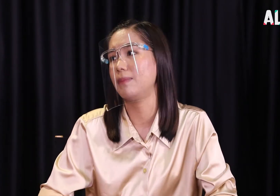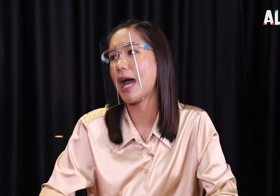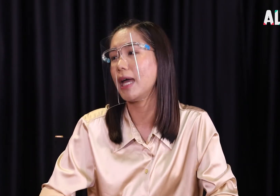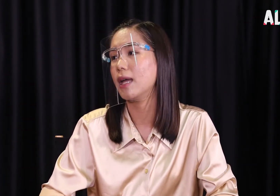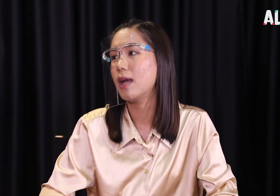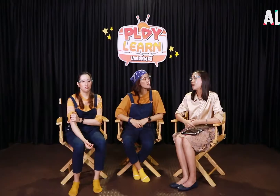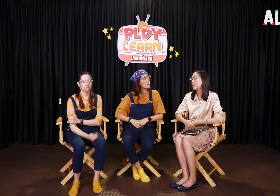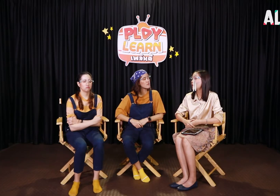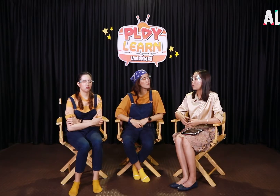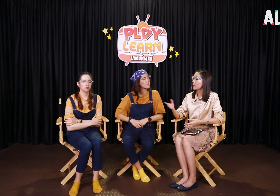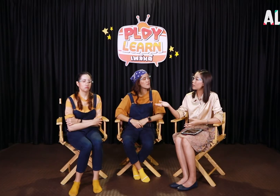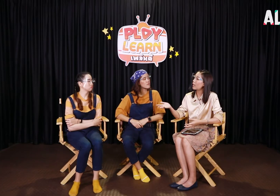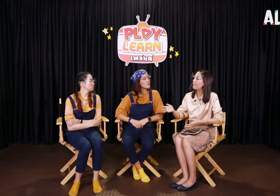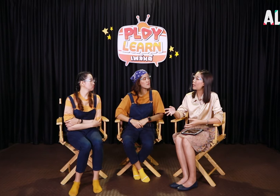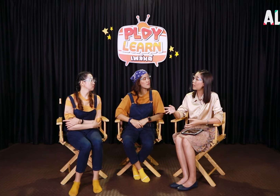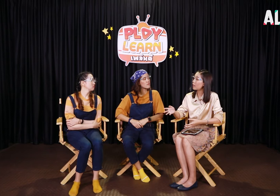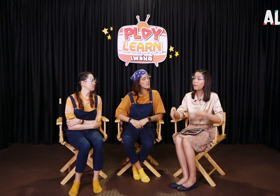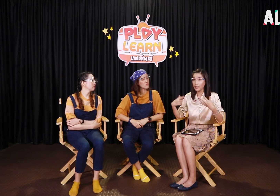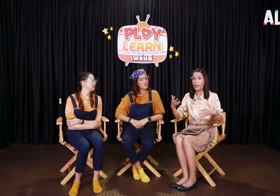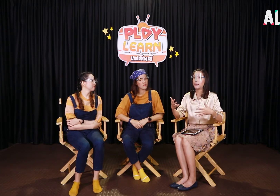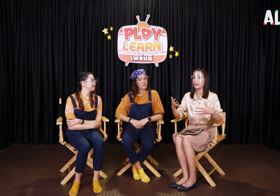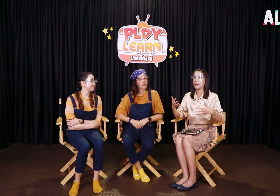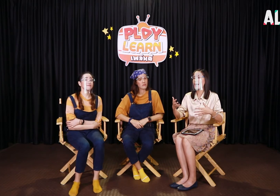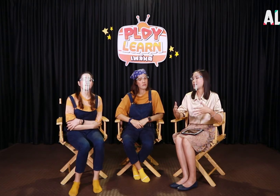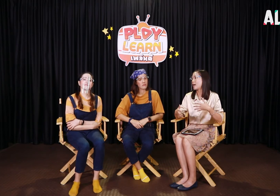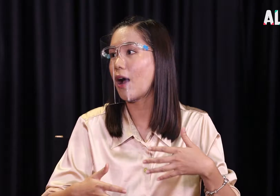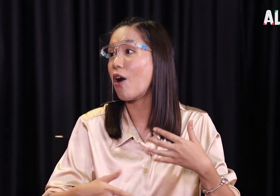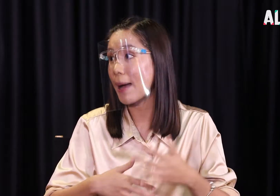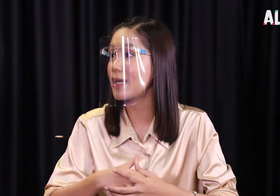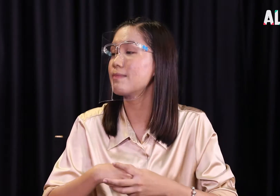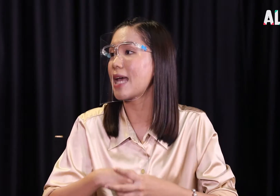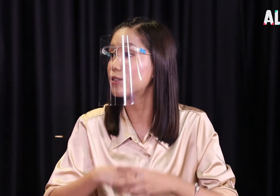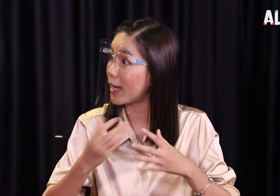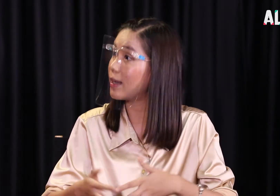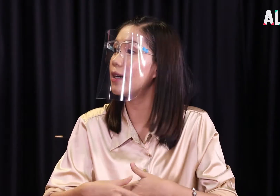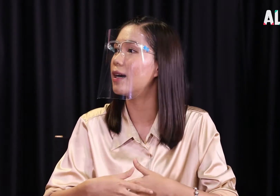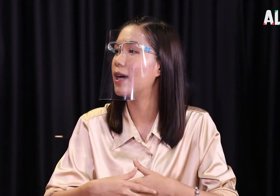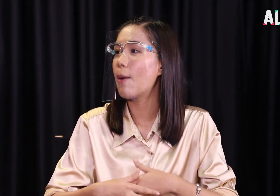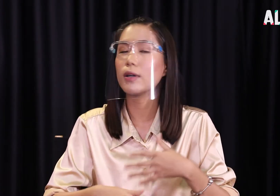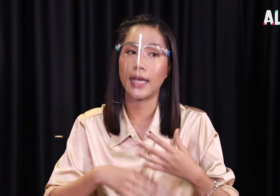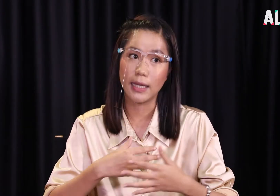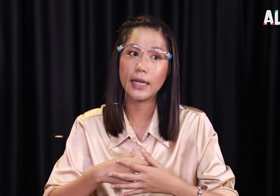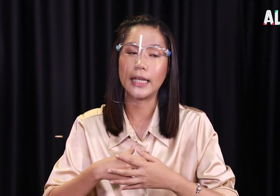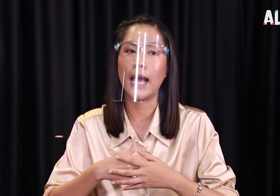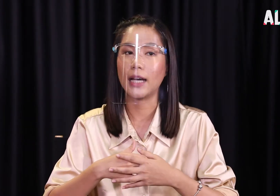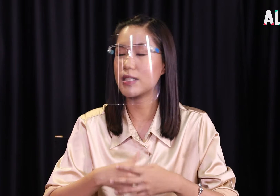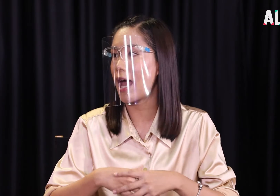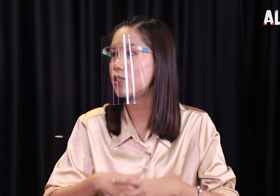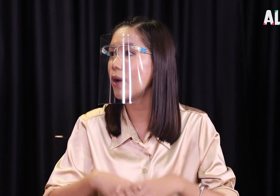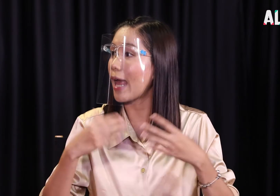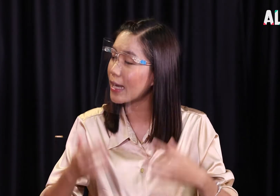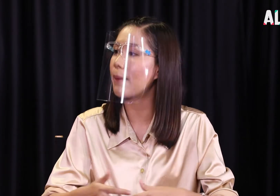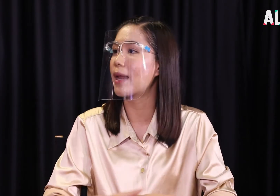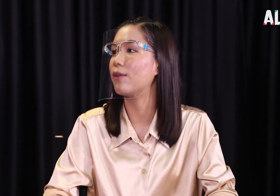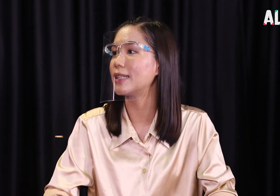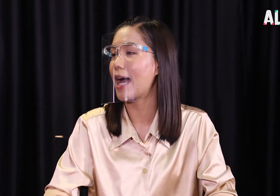าดเจ็บได้แต่ถ้าเกิดว่าเตยเนี่ยไปเล่นในฟิตเนสอาจจะขอคำแนะนำจากเทรนเนอร์พวกเทรนเนอร์เนี่ยนะคะก็จะช่ว